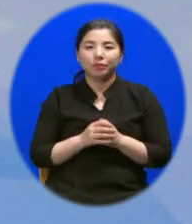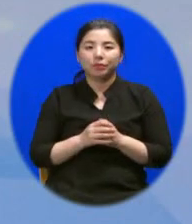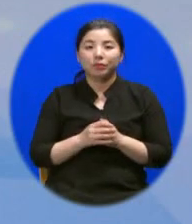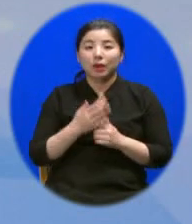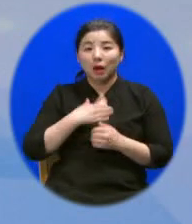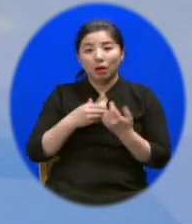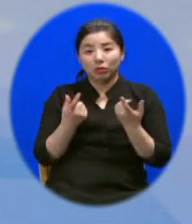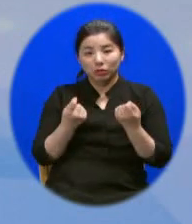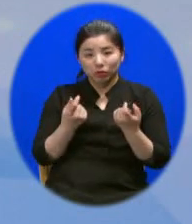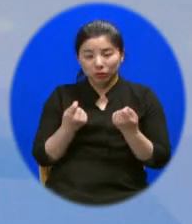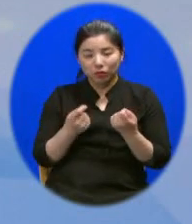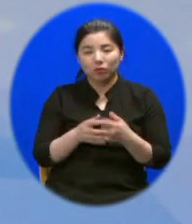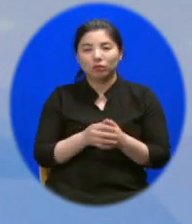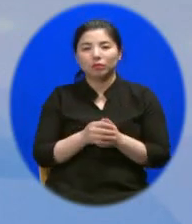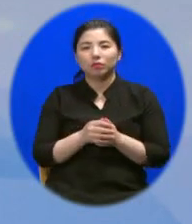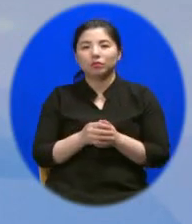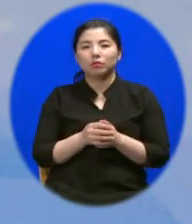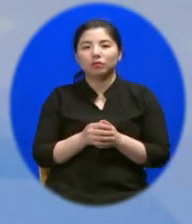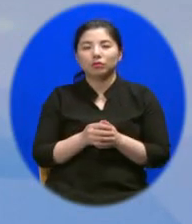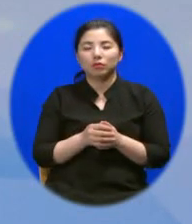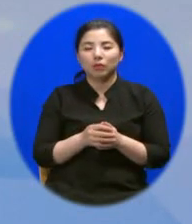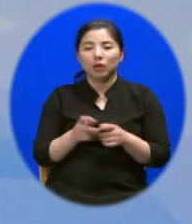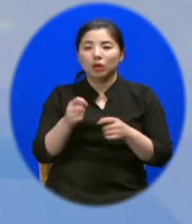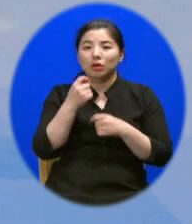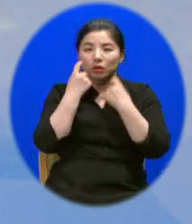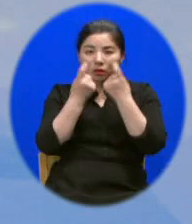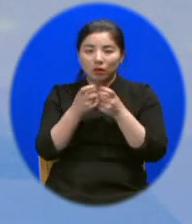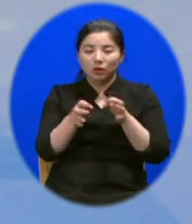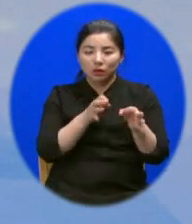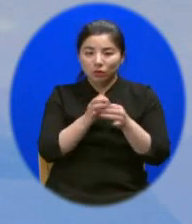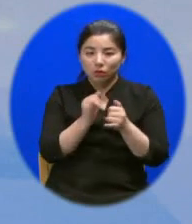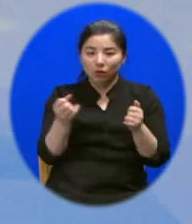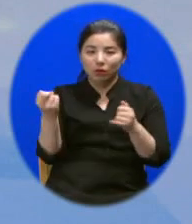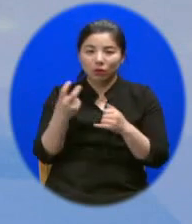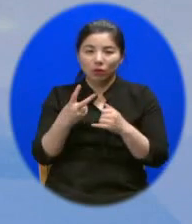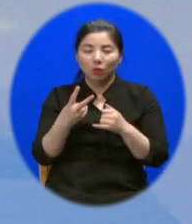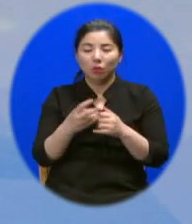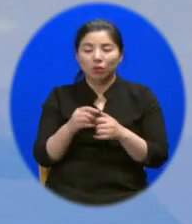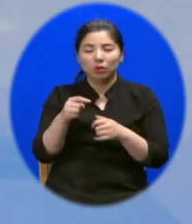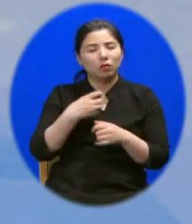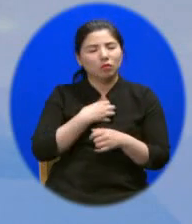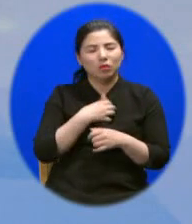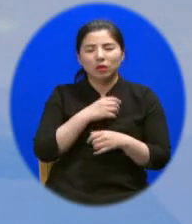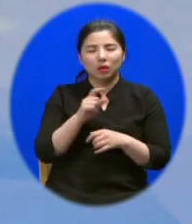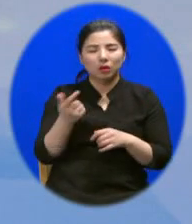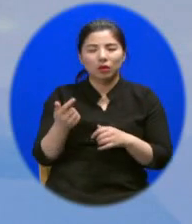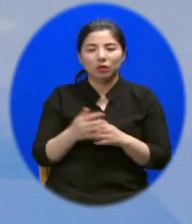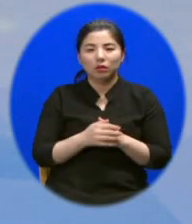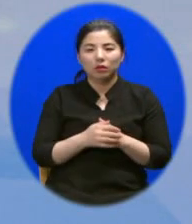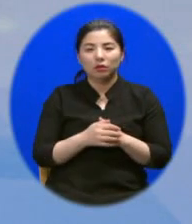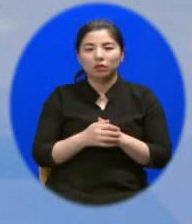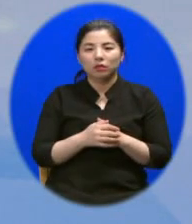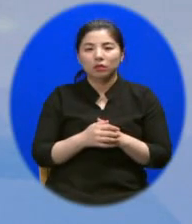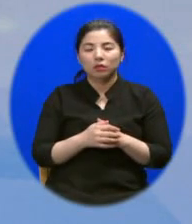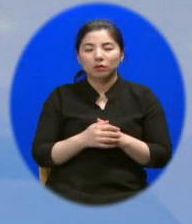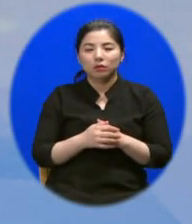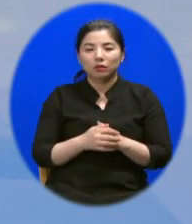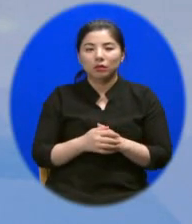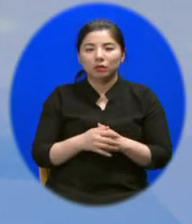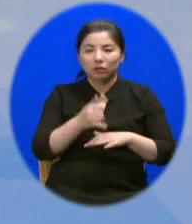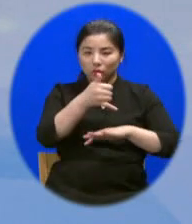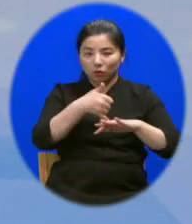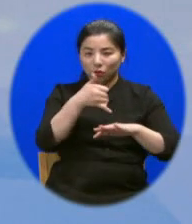아시다시피 그 소상공인 이나 그 자영업자 만에 위기가 아닙니다 아 지금